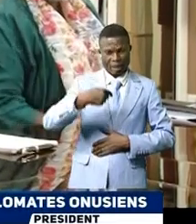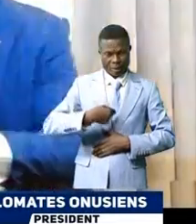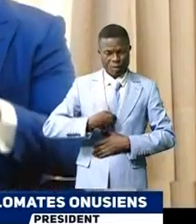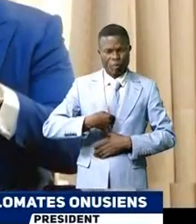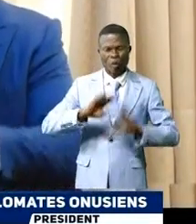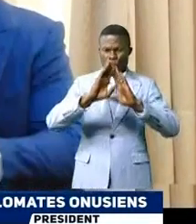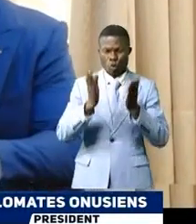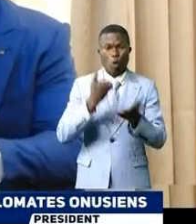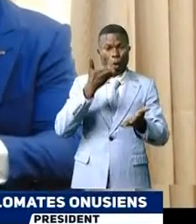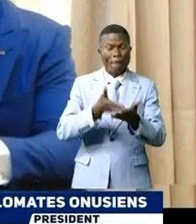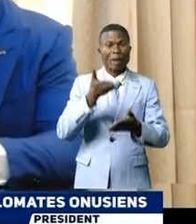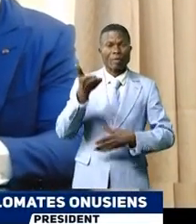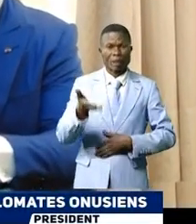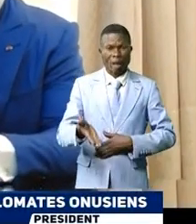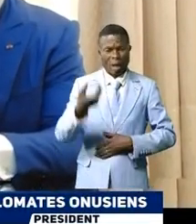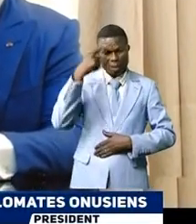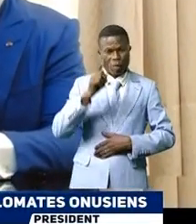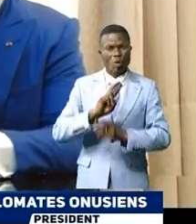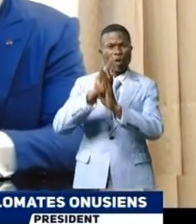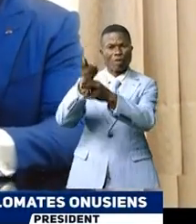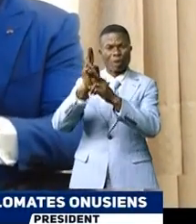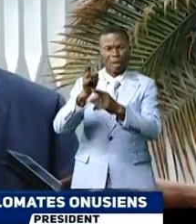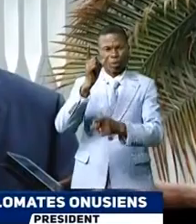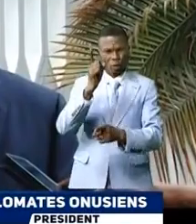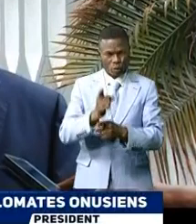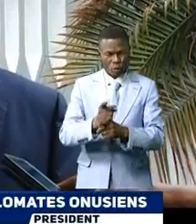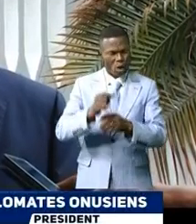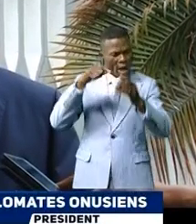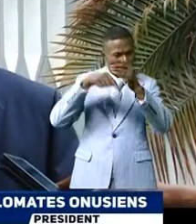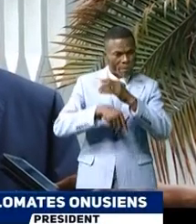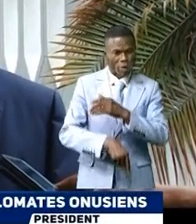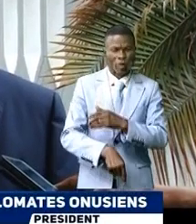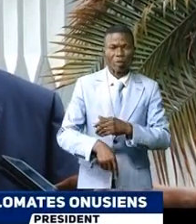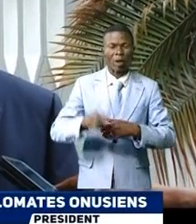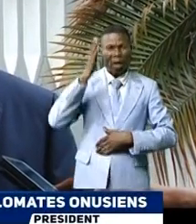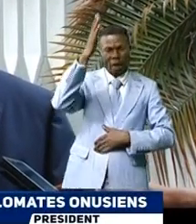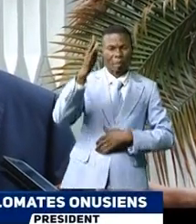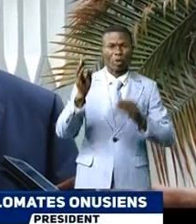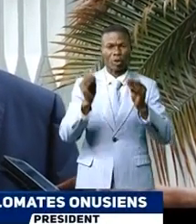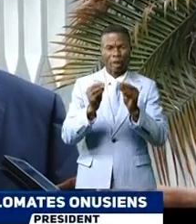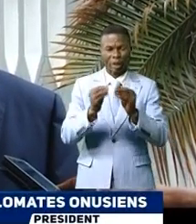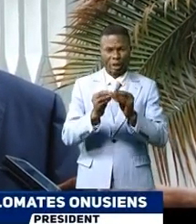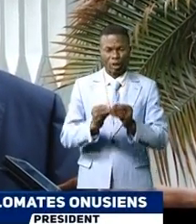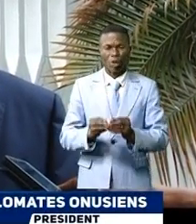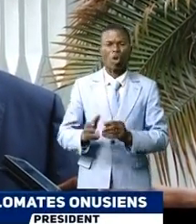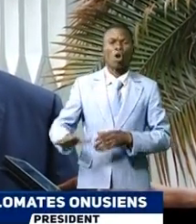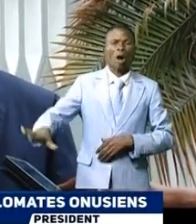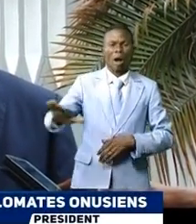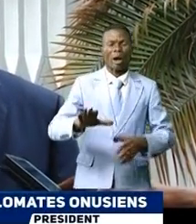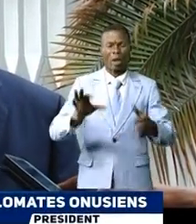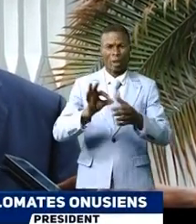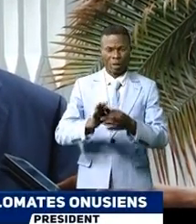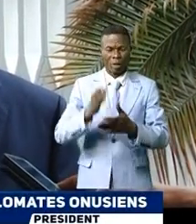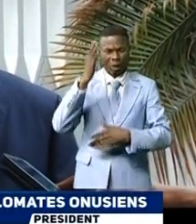suffisamment d'éléments pour faire une analyse complète et approfondie de la situation sécuritaire et politique,